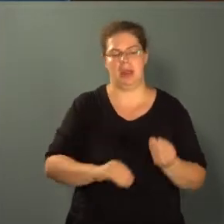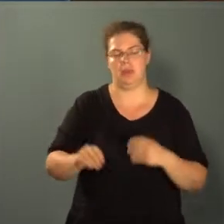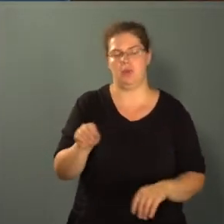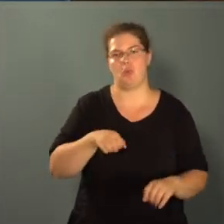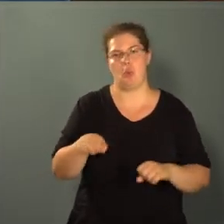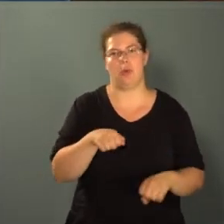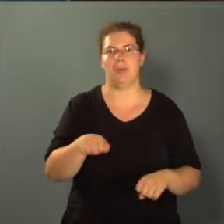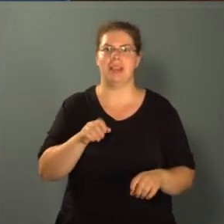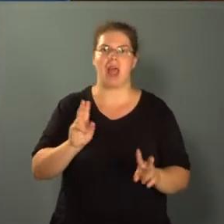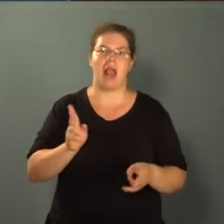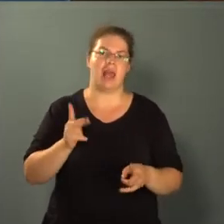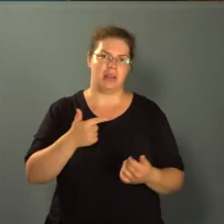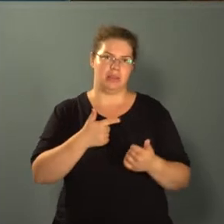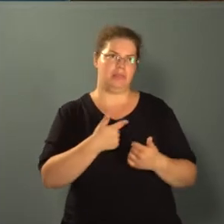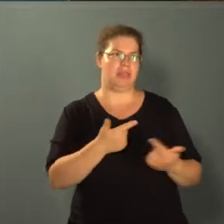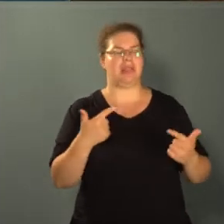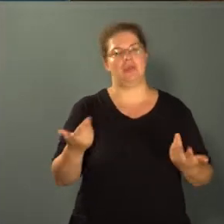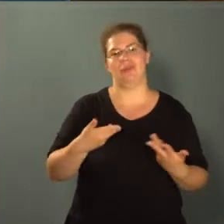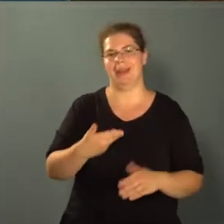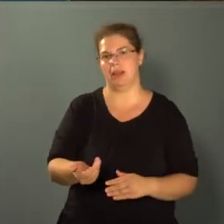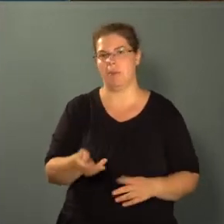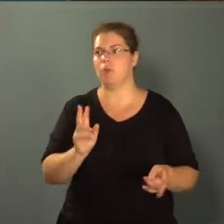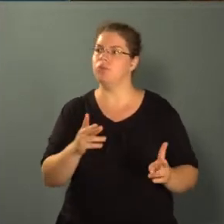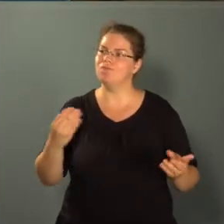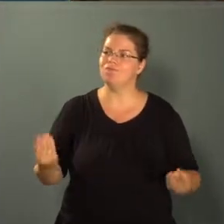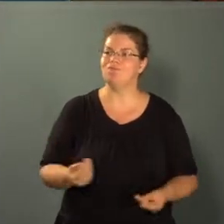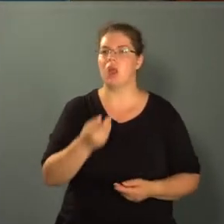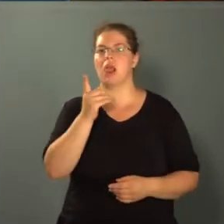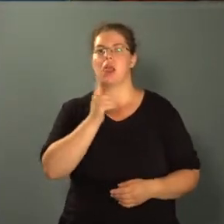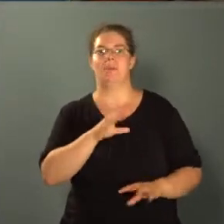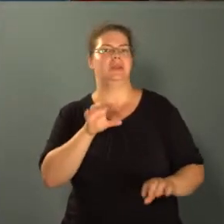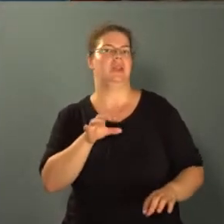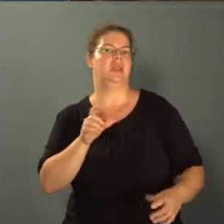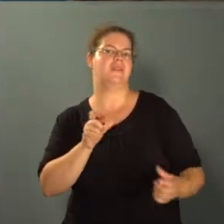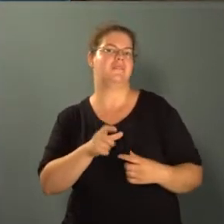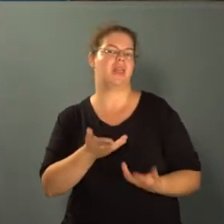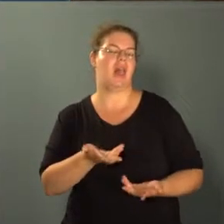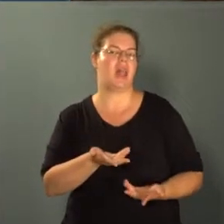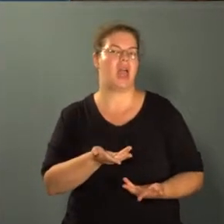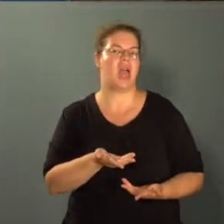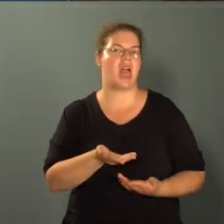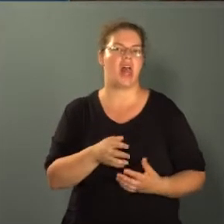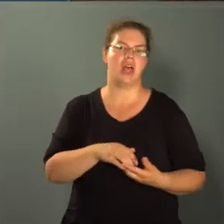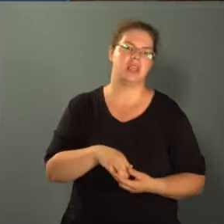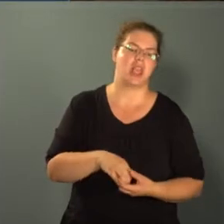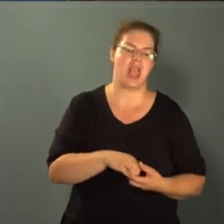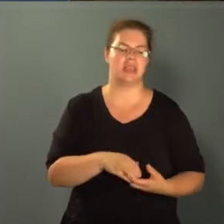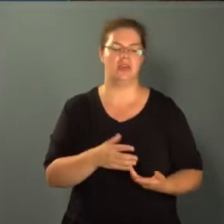önkormányzat lehetőséget kapott arra, hogy valamit tegyen vele. Az